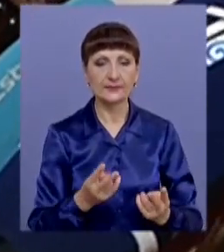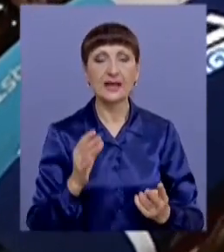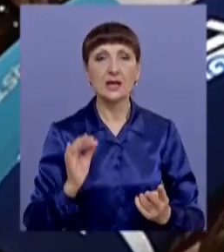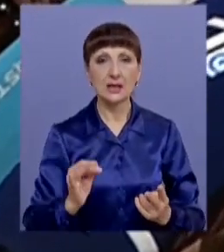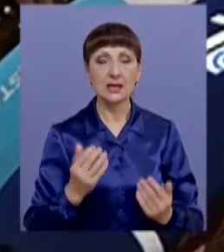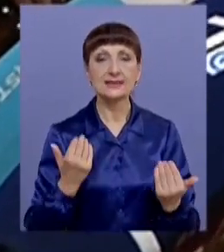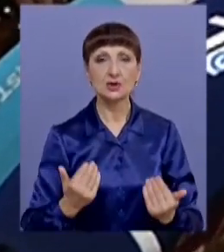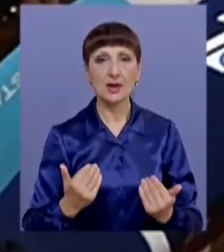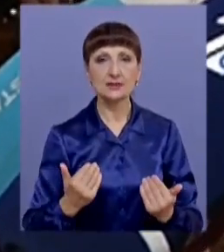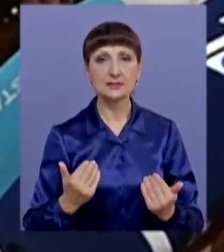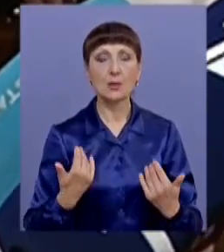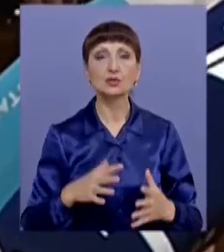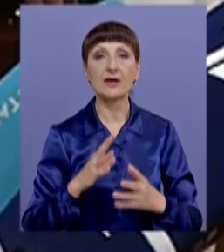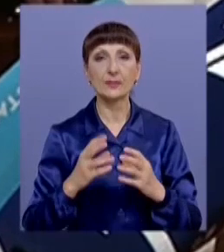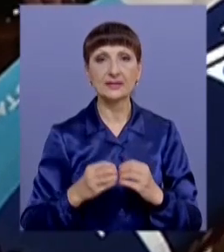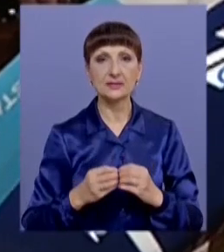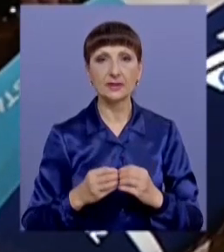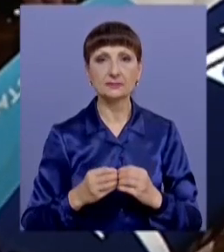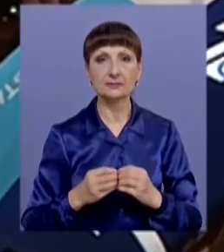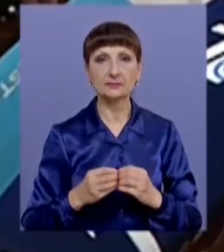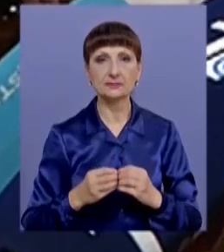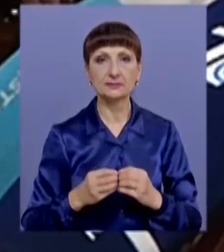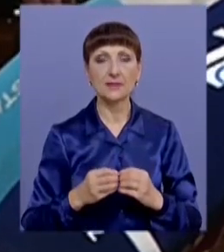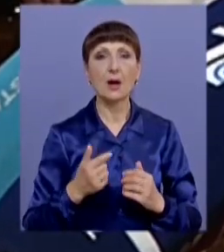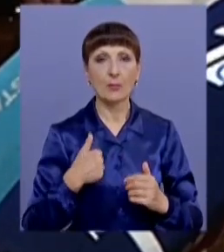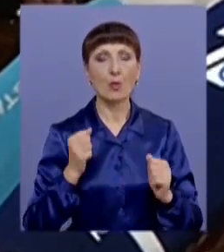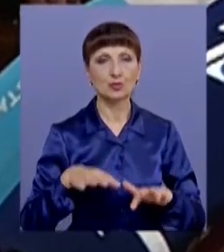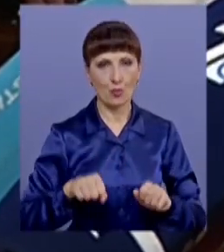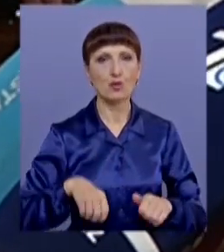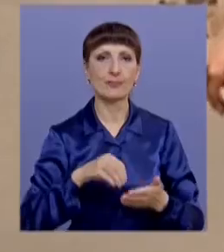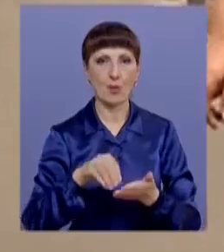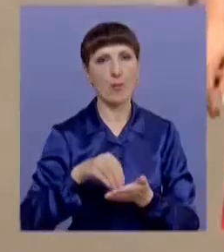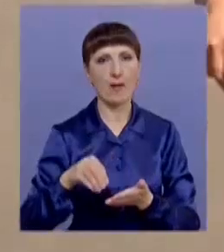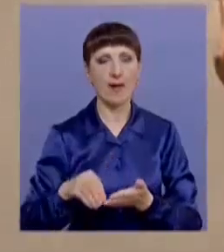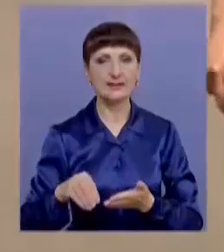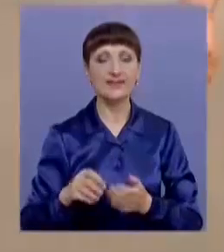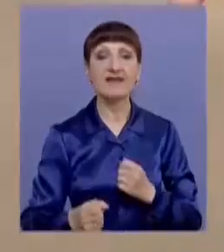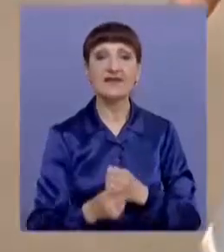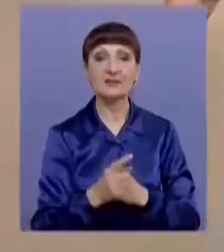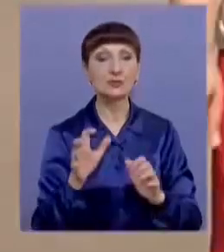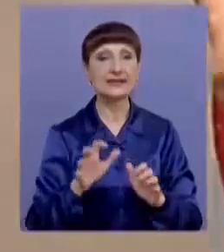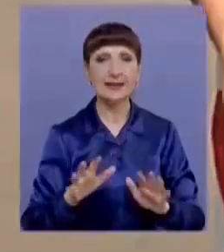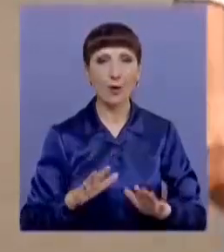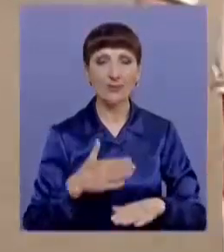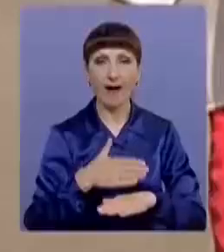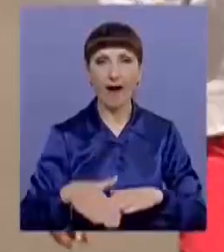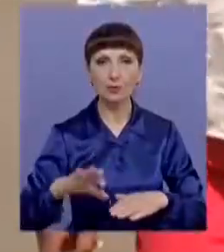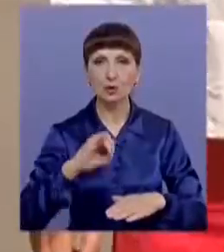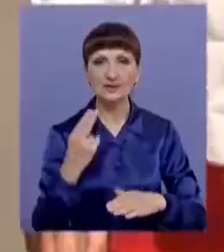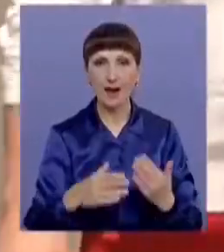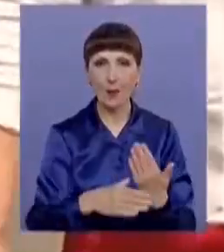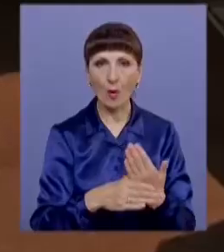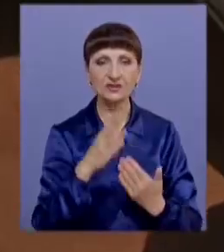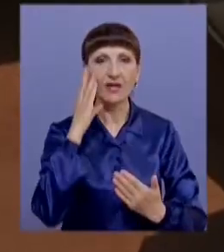Вот. А сейчас, в принципе, мы вот кое-что себе можем позволить. Выяснилось, что незаконно адресную социальную